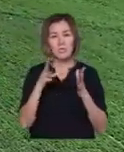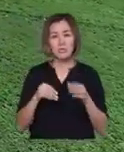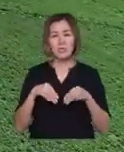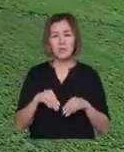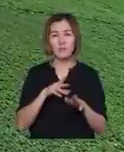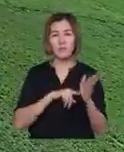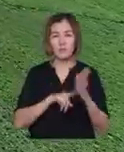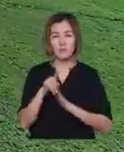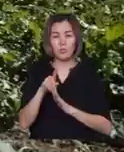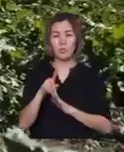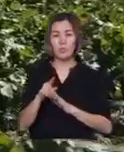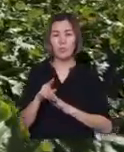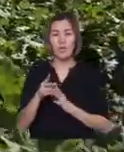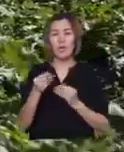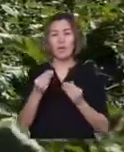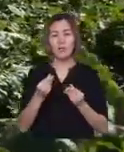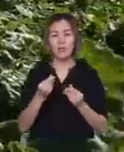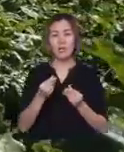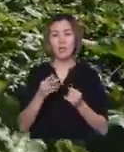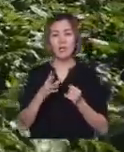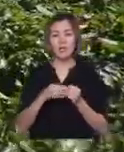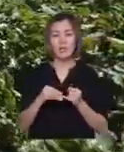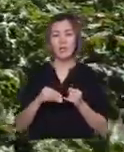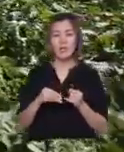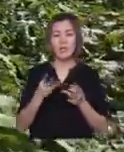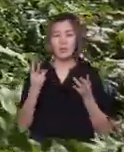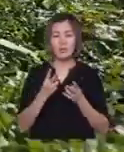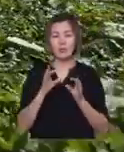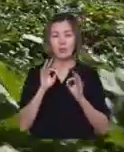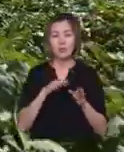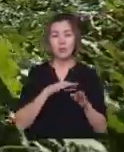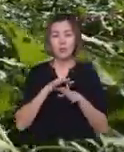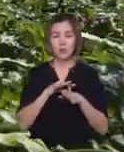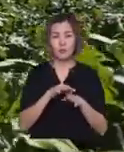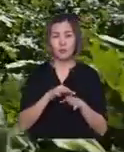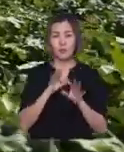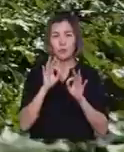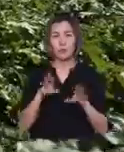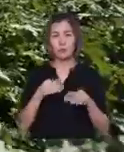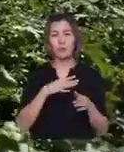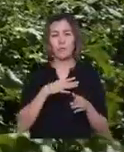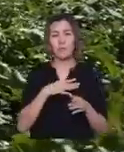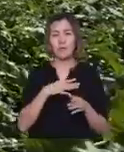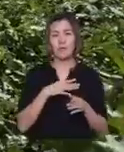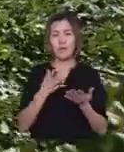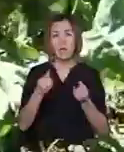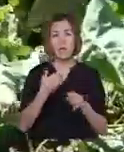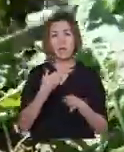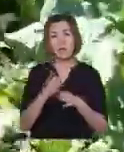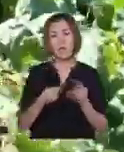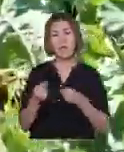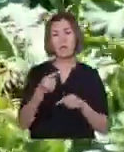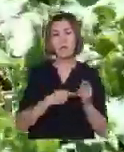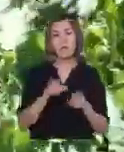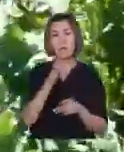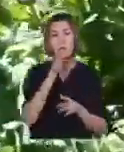жерде алынған қаражат барлық дала жұмыстарын тиісті деңгейде жүргізуге мүмкіндік береді дейді шаруалар. Ал алынған несені қайтару